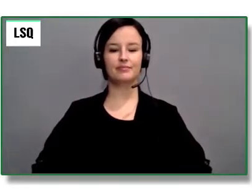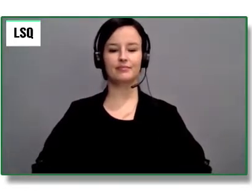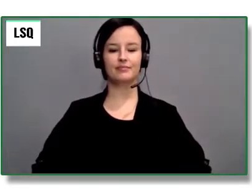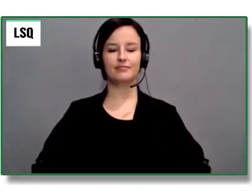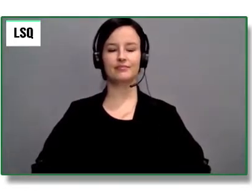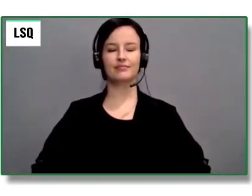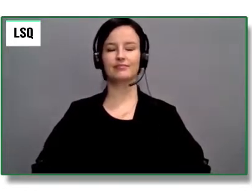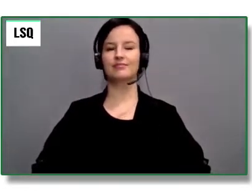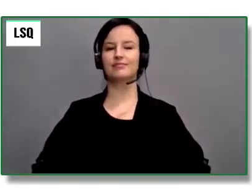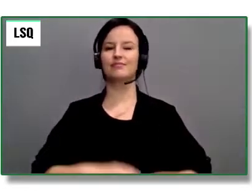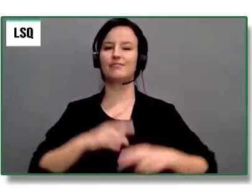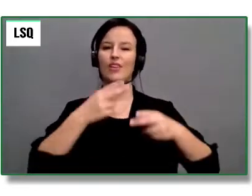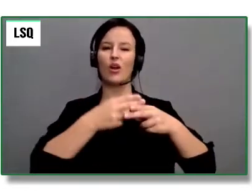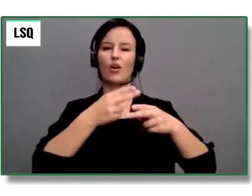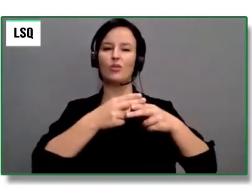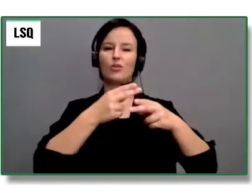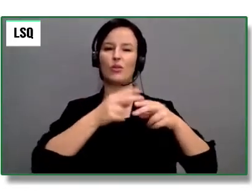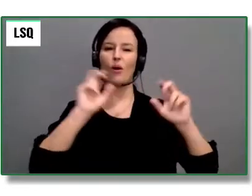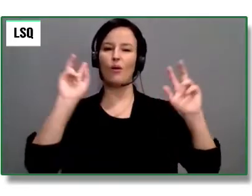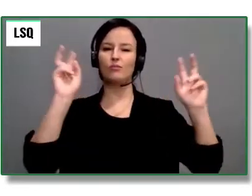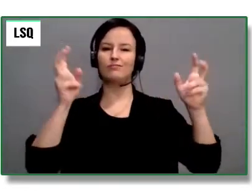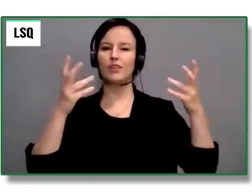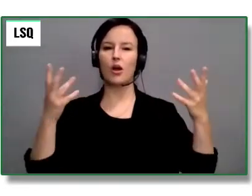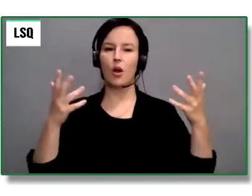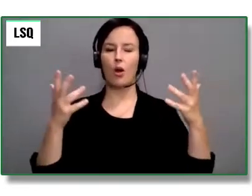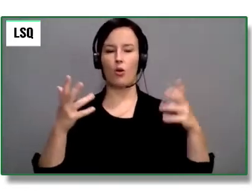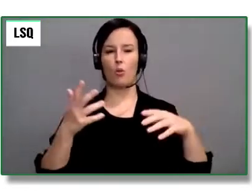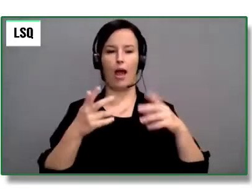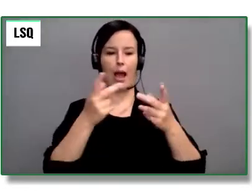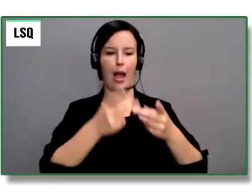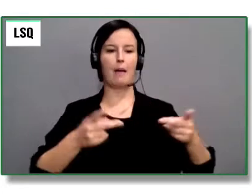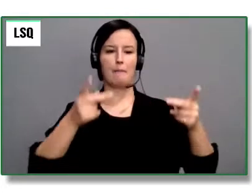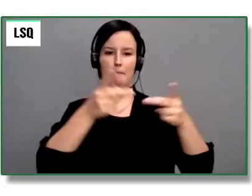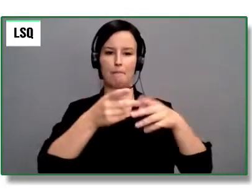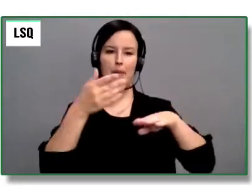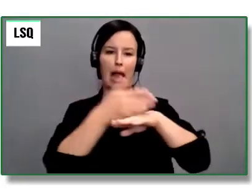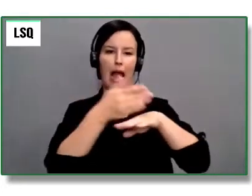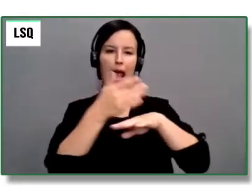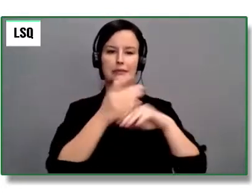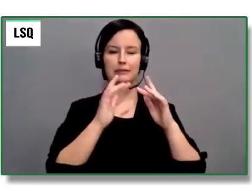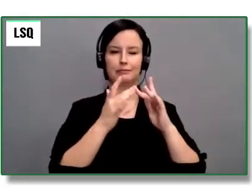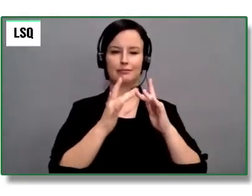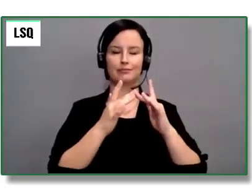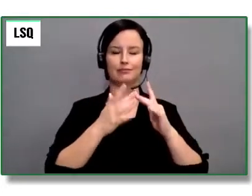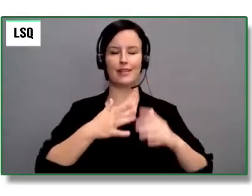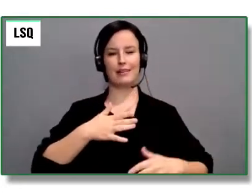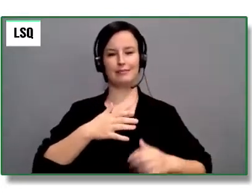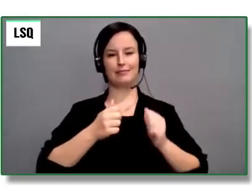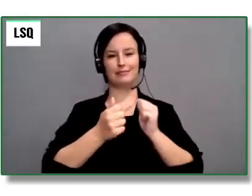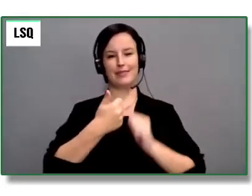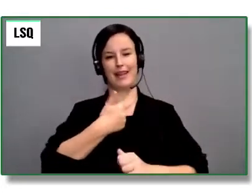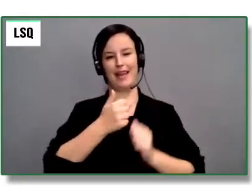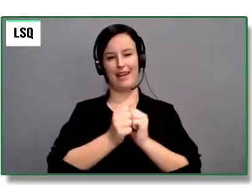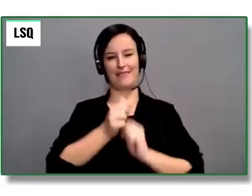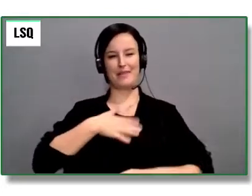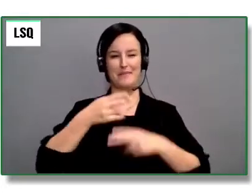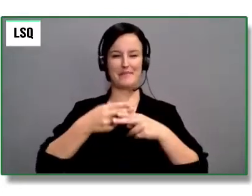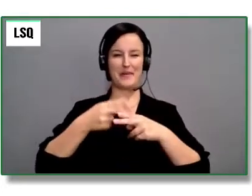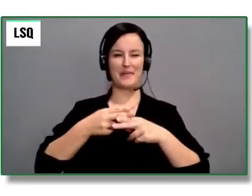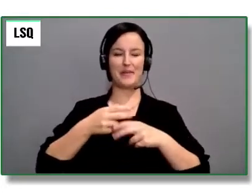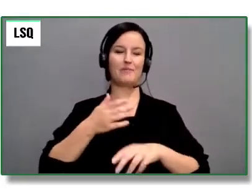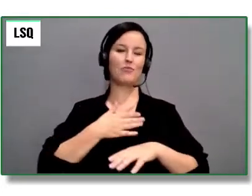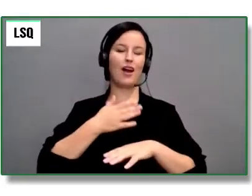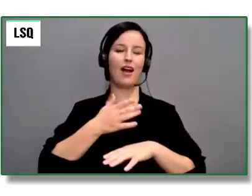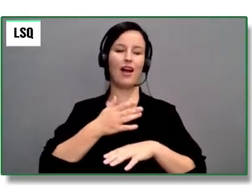Cette diapositive s'intitule « L'accessibilité virtuelle des parcs » avec Julie Nowak, c'est moi. J'utilise le pronom «